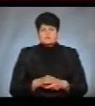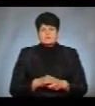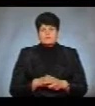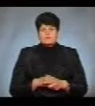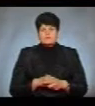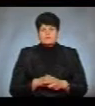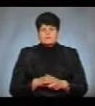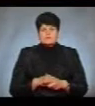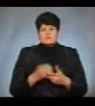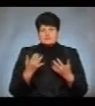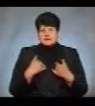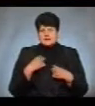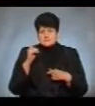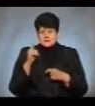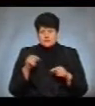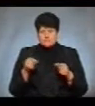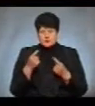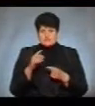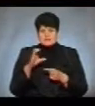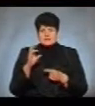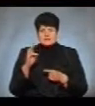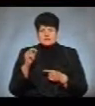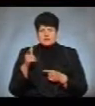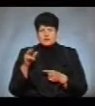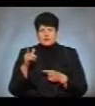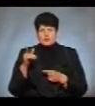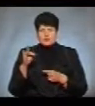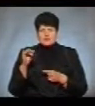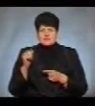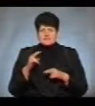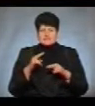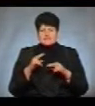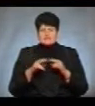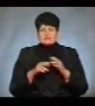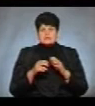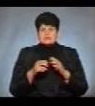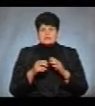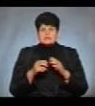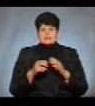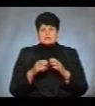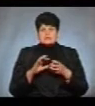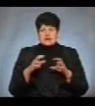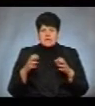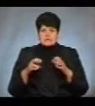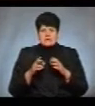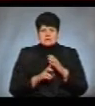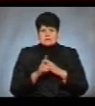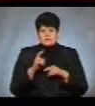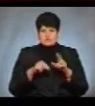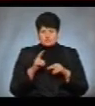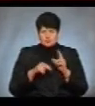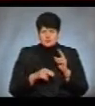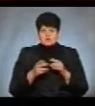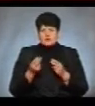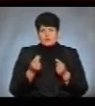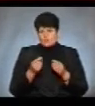Відновлюється, знаю, наскільки знаю, зараз в Снігурівці церква, то, що казали, відбудовується цегляна. Але цегляна вже. Але за чий кошт?